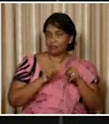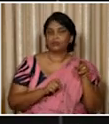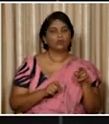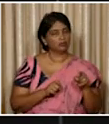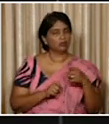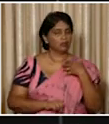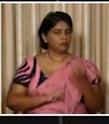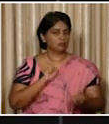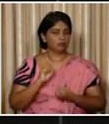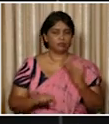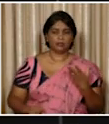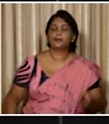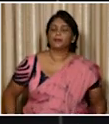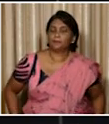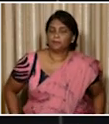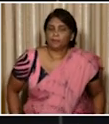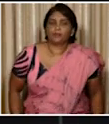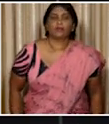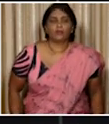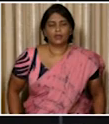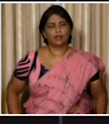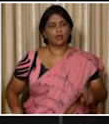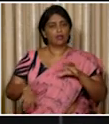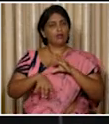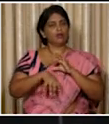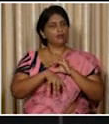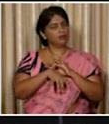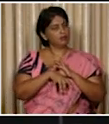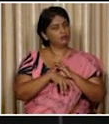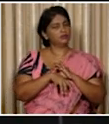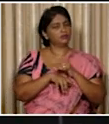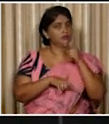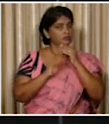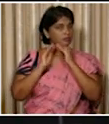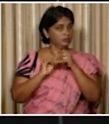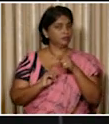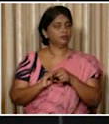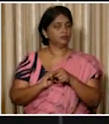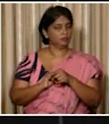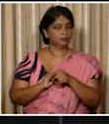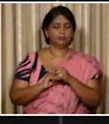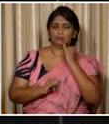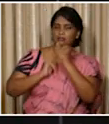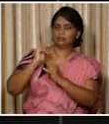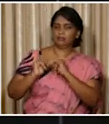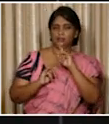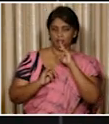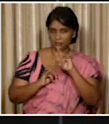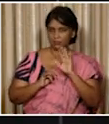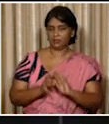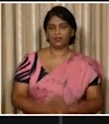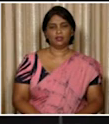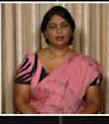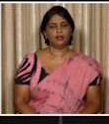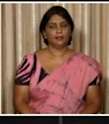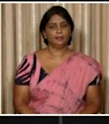அவர்கள் அந்த வைத்தியசாலைக்கு முன்பாக தாங்கள் நிகழ்த்திய சில போராட்டங்கள் அல்லது தங்கள் உணர்வுகளை வெளிப்படுத்தியதன் காரணமாக